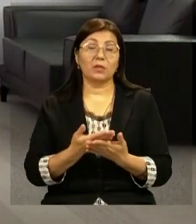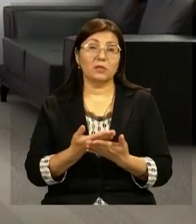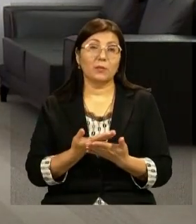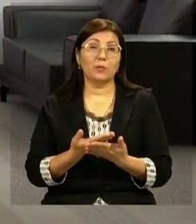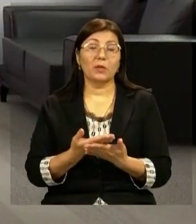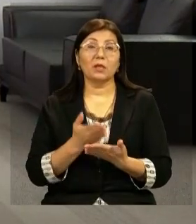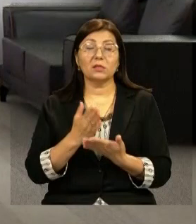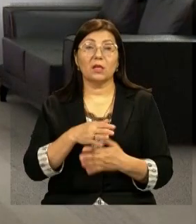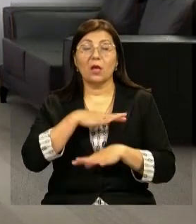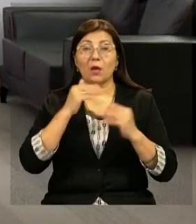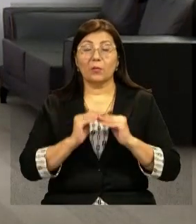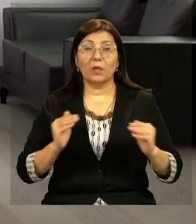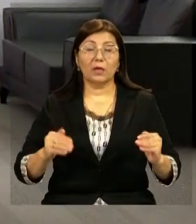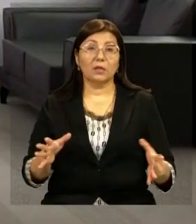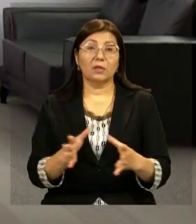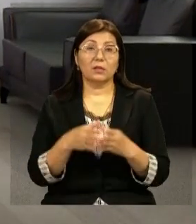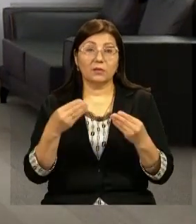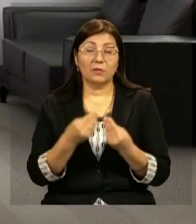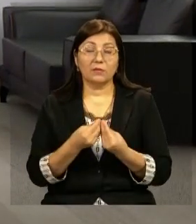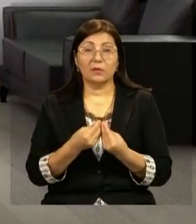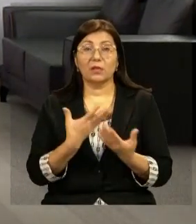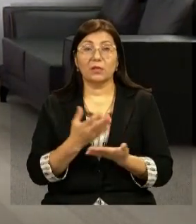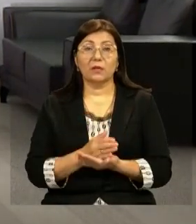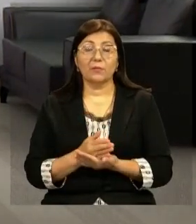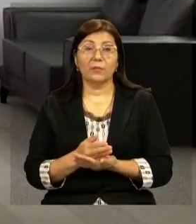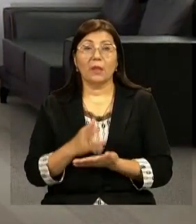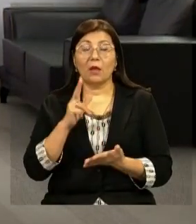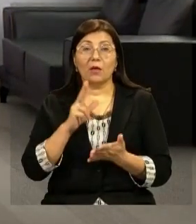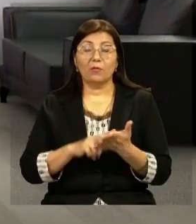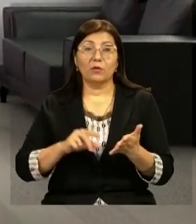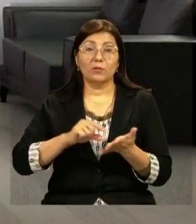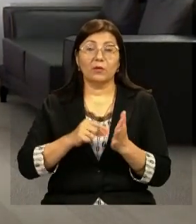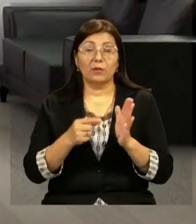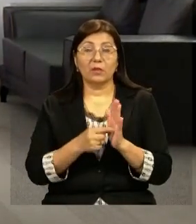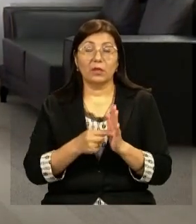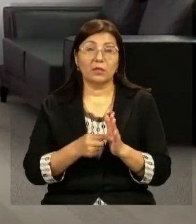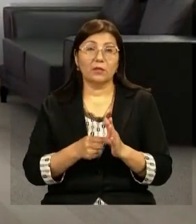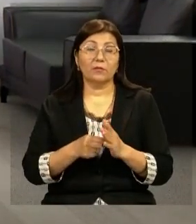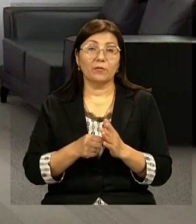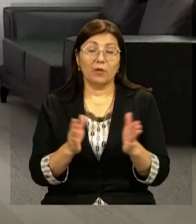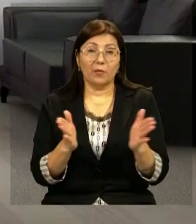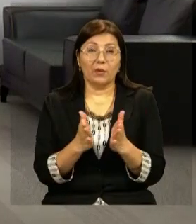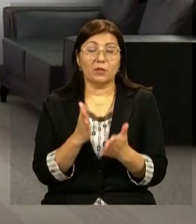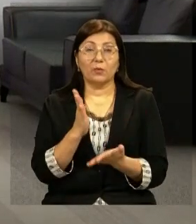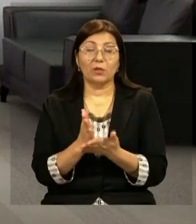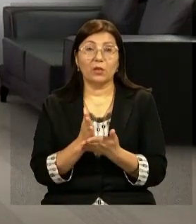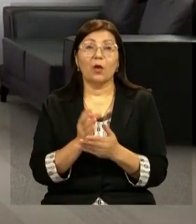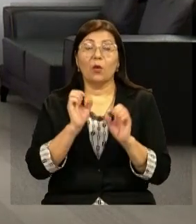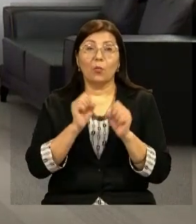и там численность семьи большая, там больше 10 детей, 80 квадратов, конечно, меньше, он сможет за